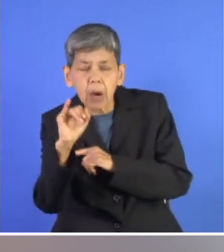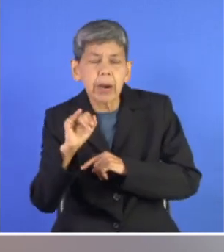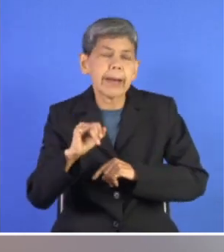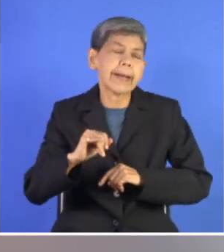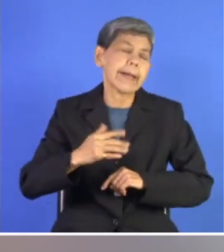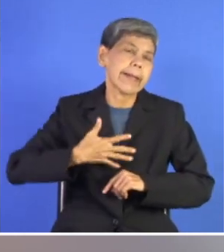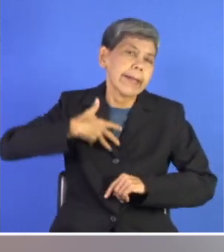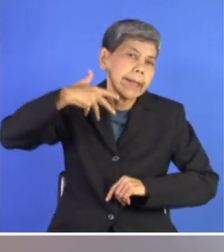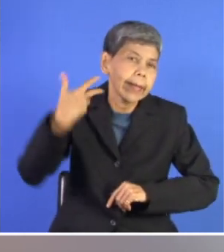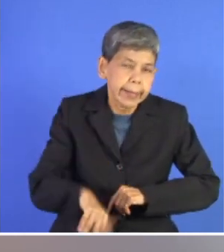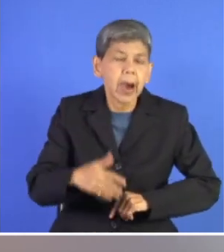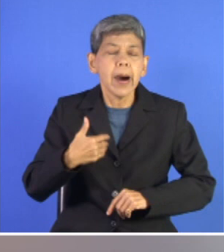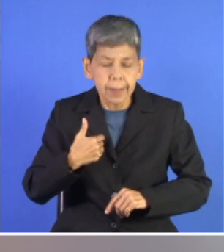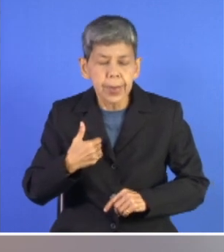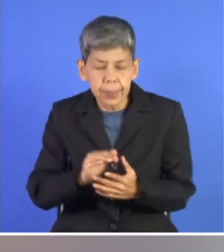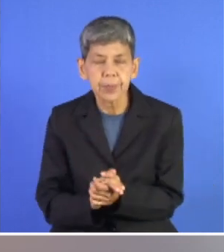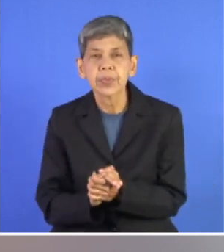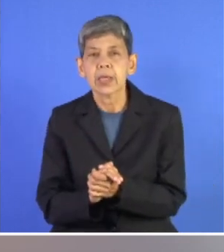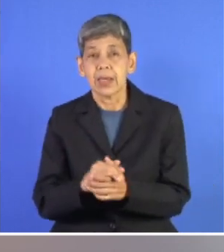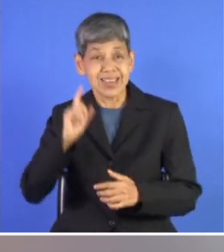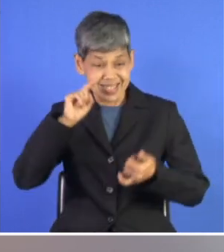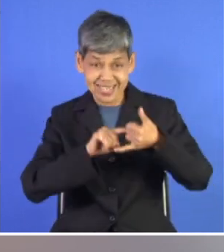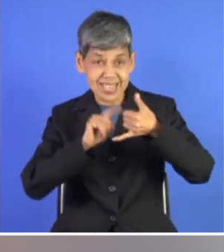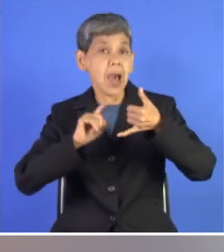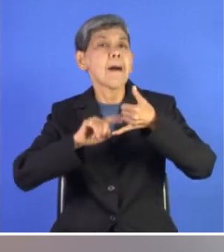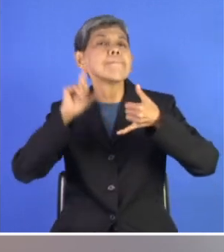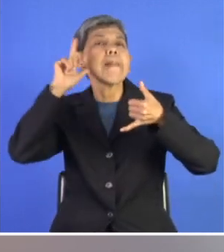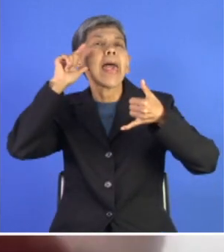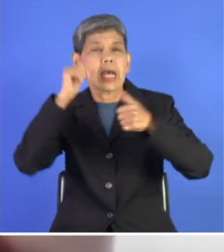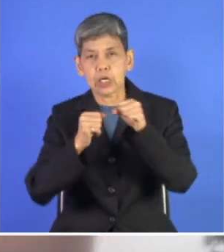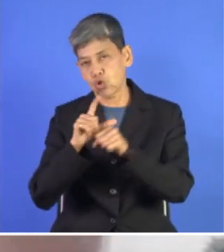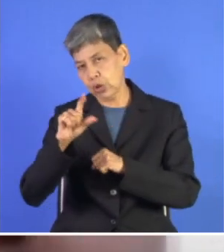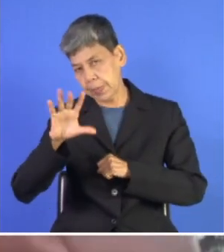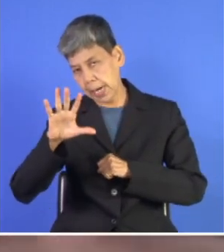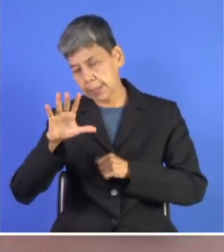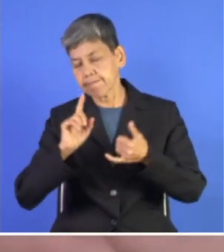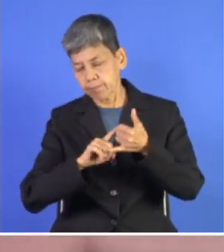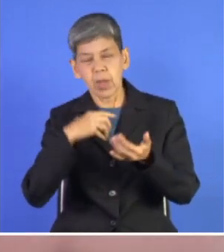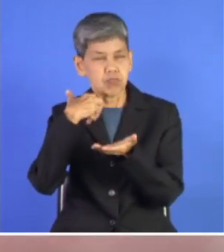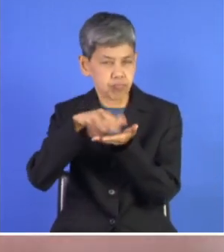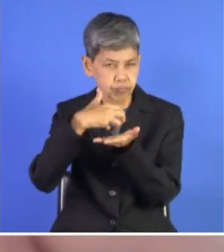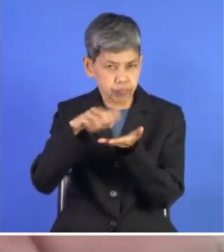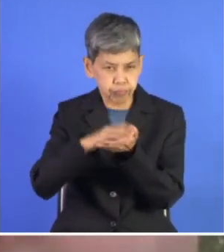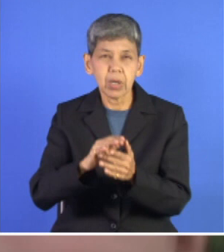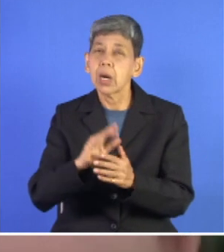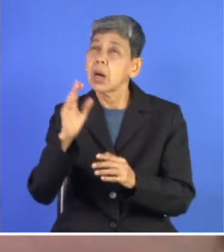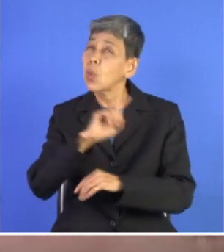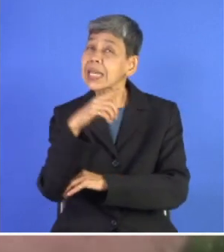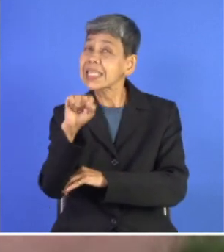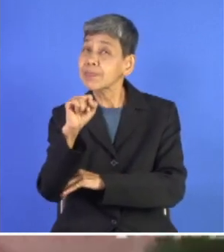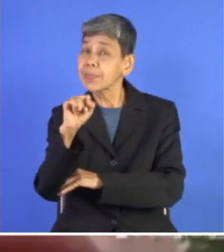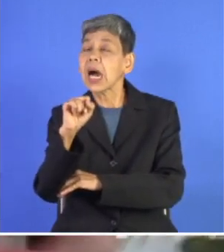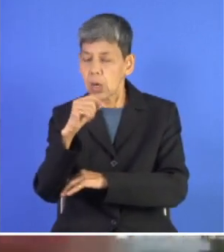เจอกันตอบโต้แบบนี้อีกเจ้าของคลิปคือคุณวัชราภรณ์อายุ 25ปีค่ะเธอเล่าให้ฟังว่า 10กันยายนเวลาประมาณ